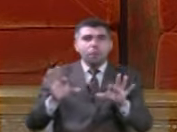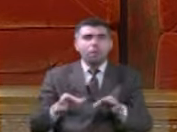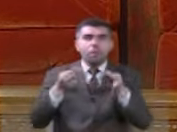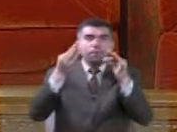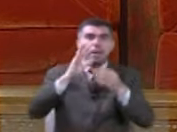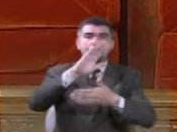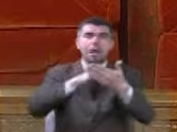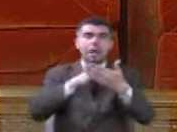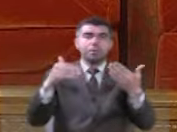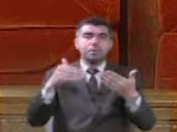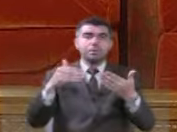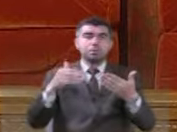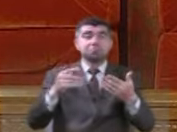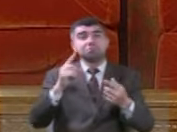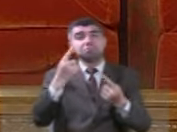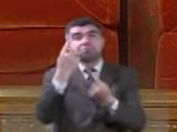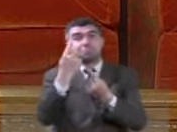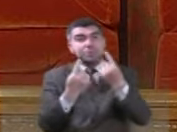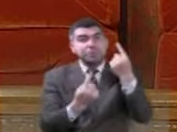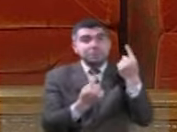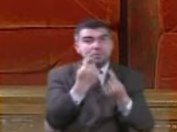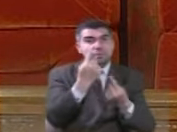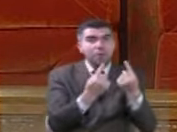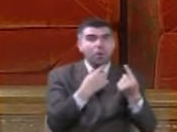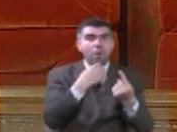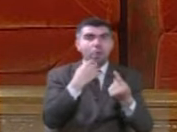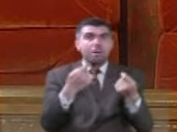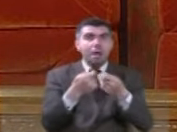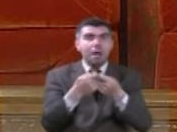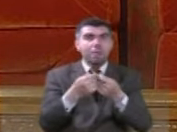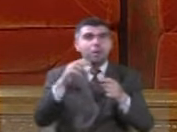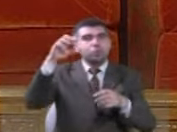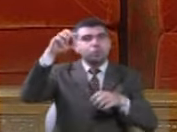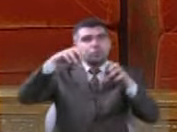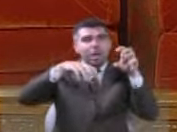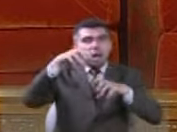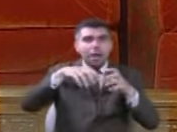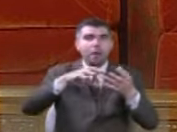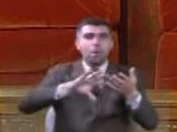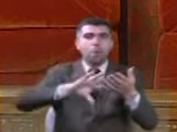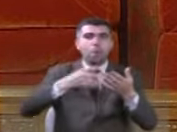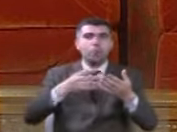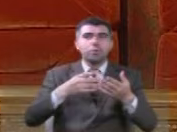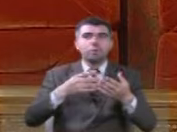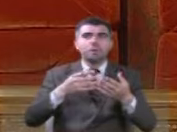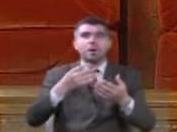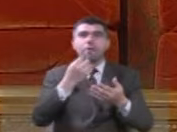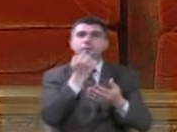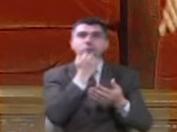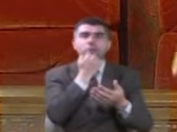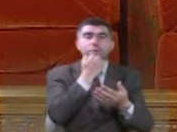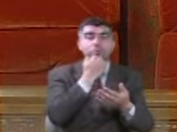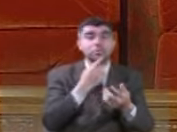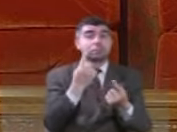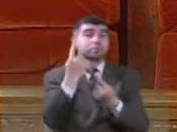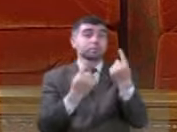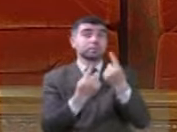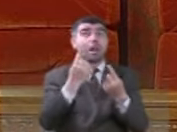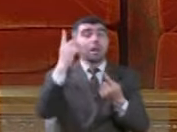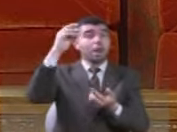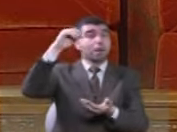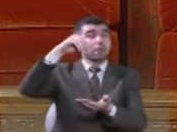الحال. كتجي أحيانا أمور استثنائية مثل فيضانات، لا شك أنها تغير البرمجة، ولكن لا تلغي المنهج المبني